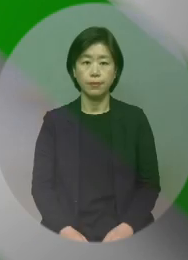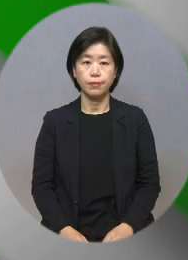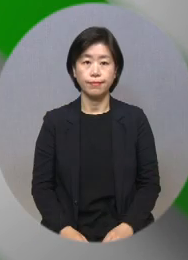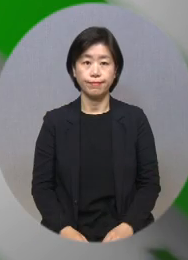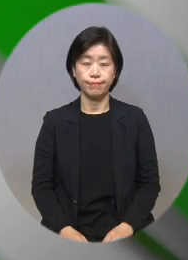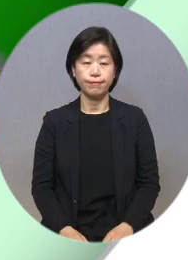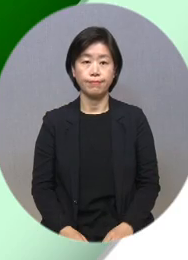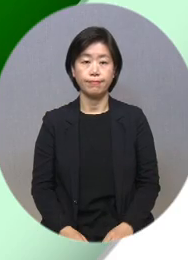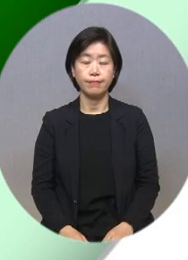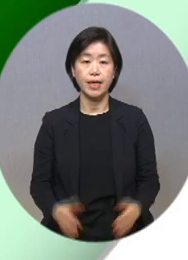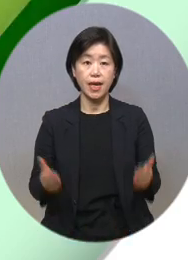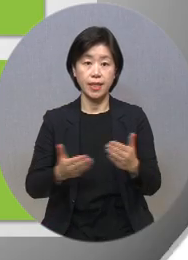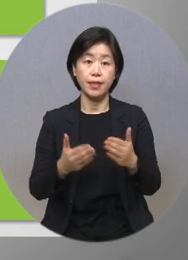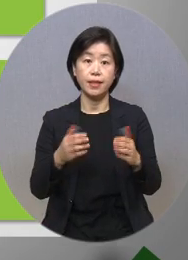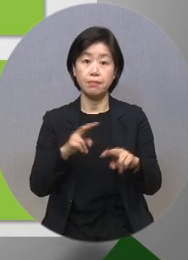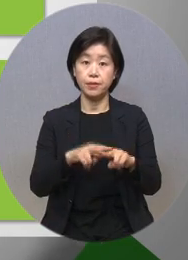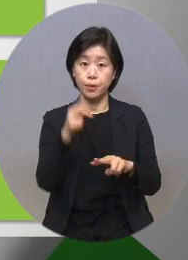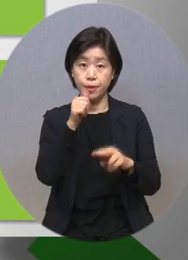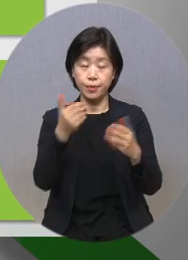오늘의 취업 정보입니다.